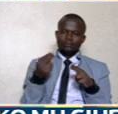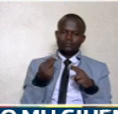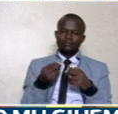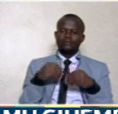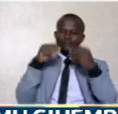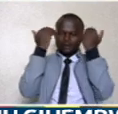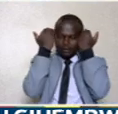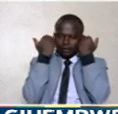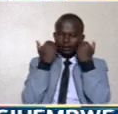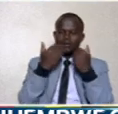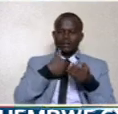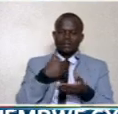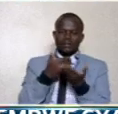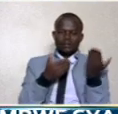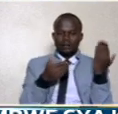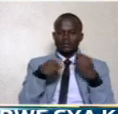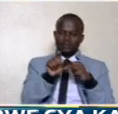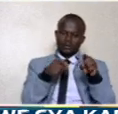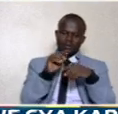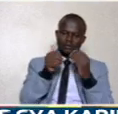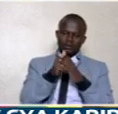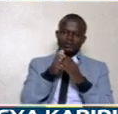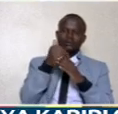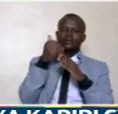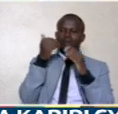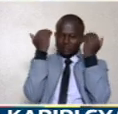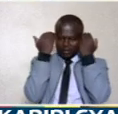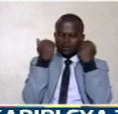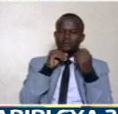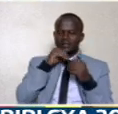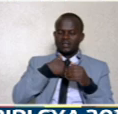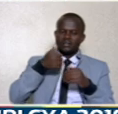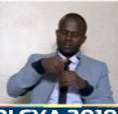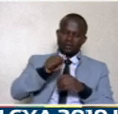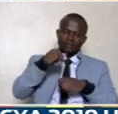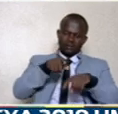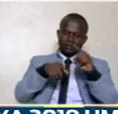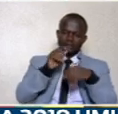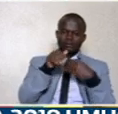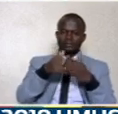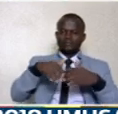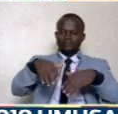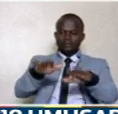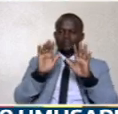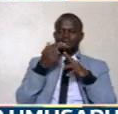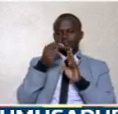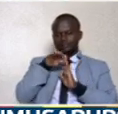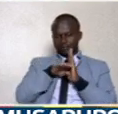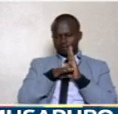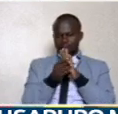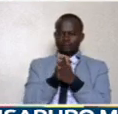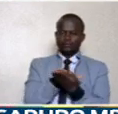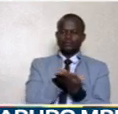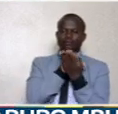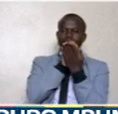inkiko, kubafite ibyo bashinjwa mu nkiko, hanyuma badafite icyo bashinjwa bakarekurwa. Donc iyo list irahari,